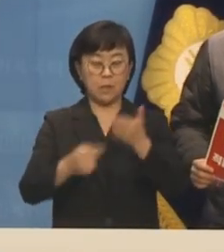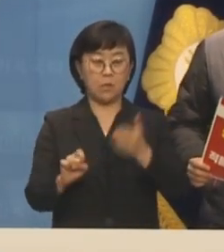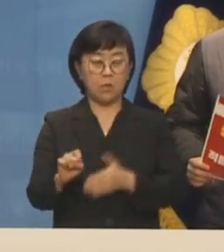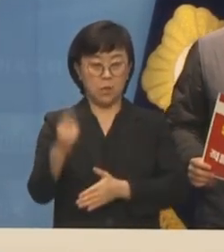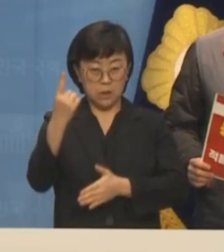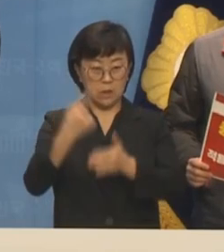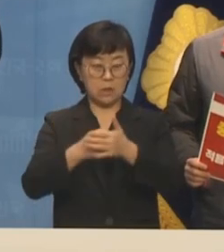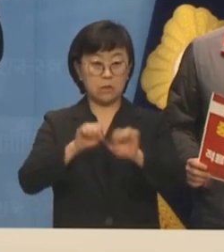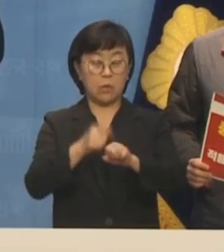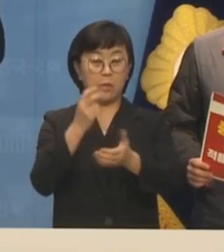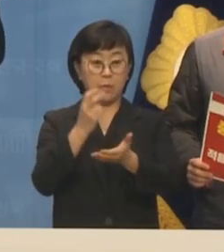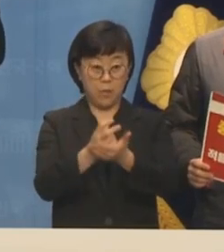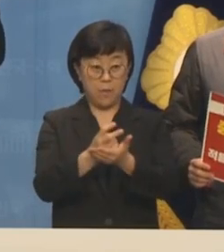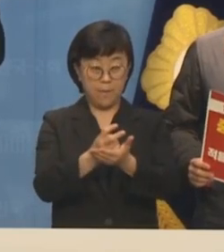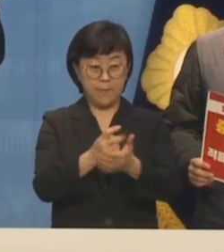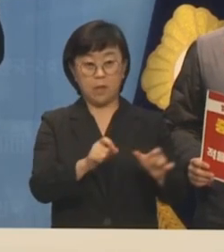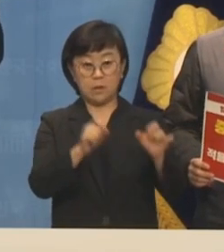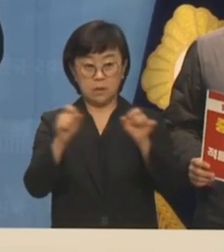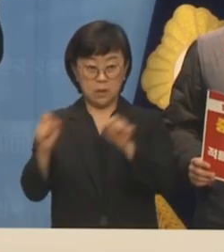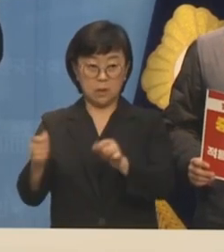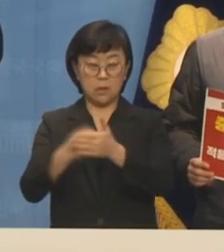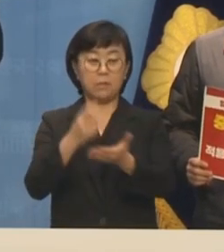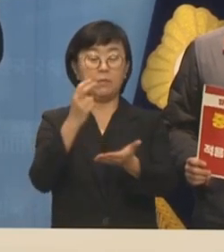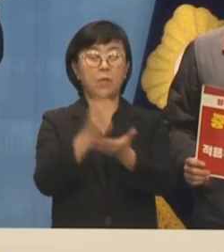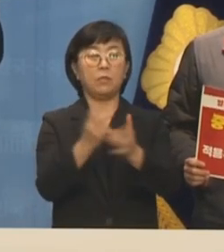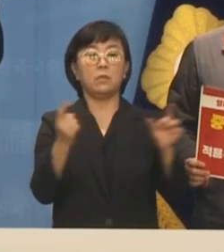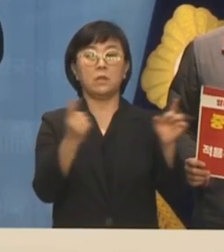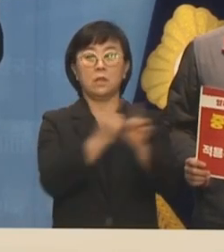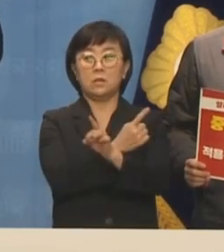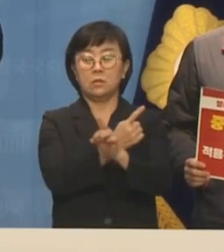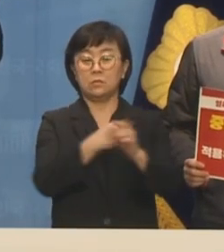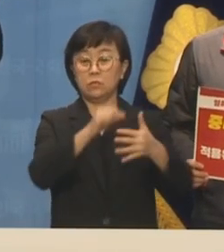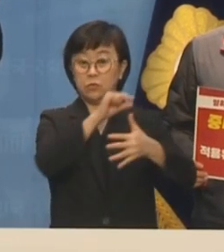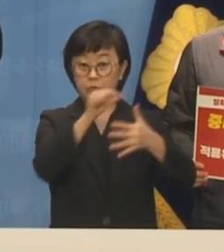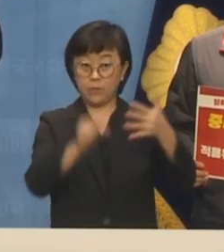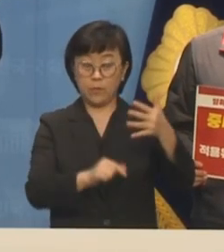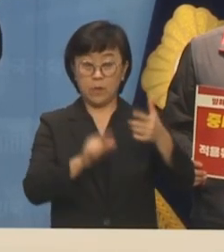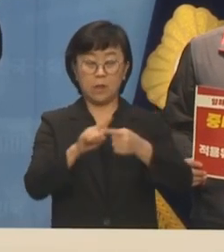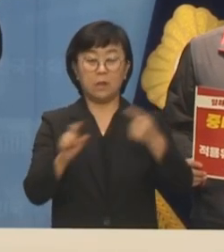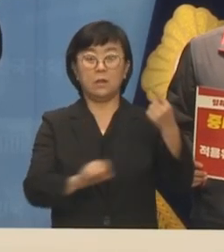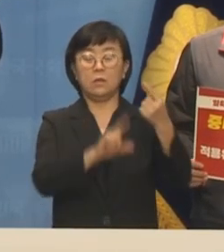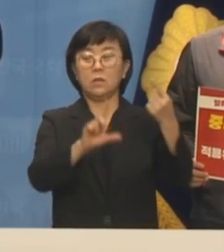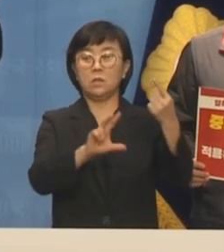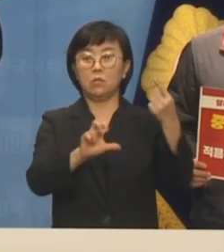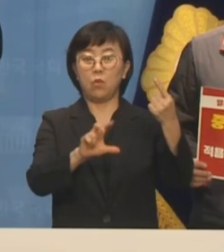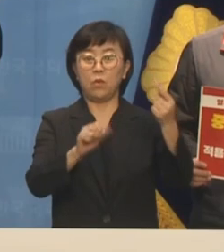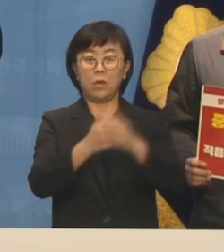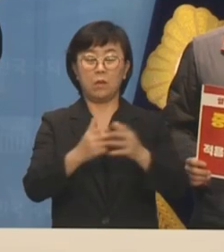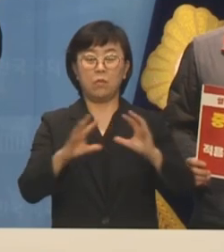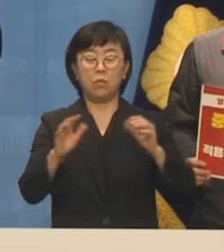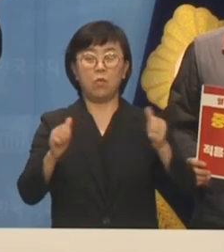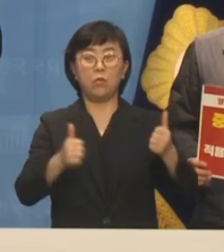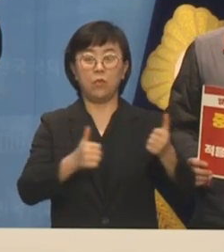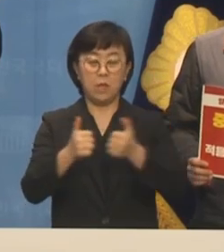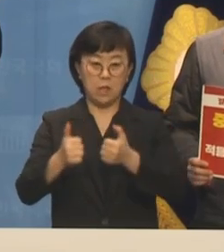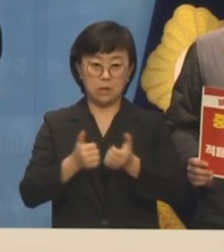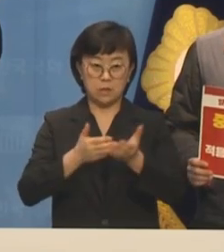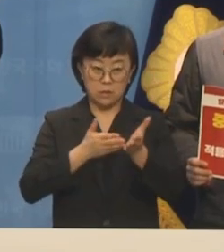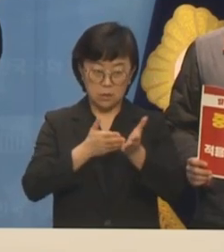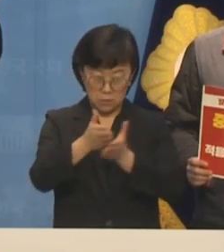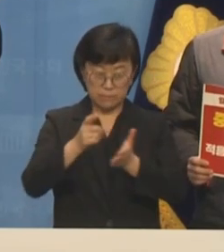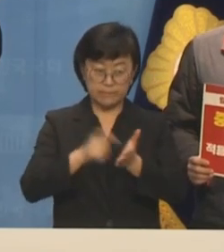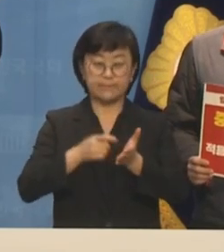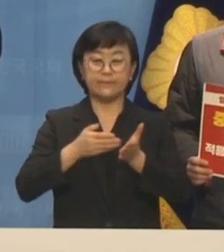50인 유예 연장과 이에 대한 개정 법률안을 1월 25일 본회의에서 처리해 줄 것을 강력하게